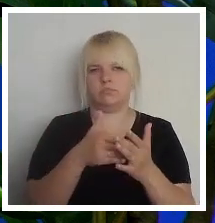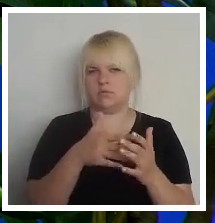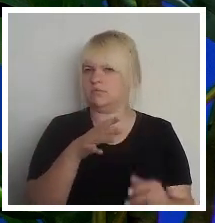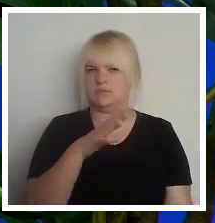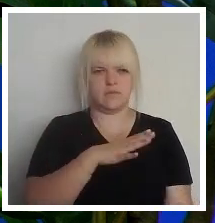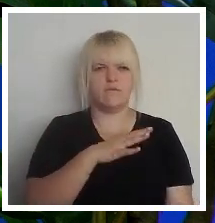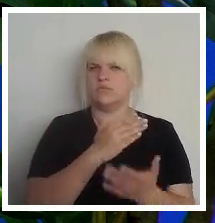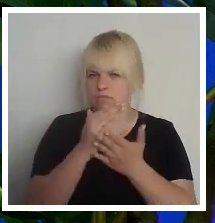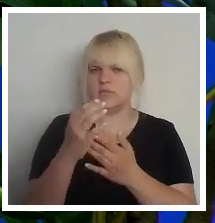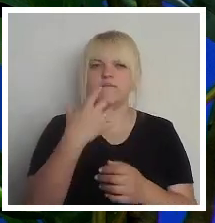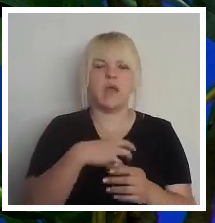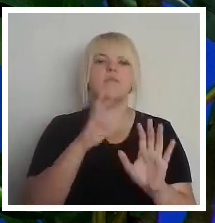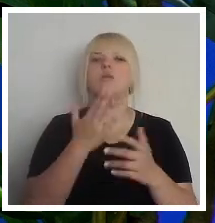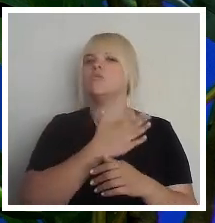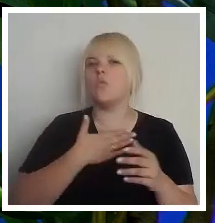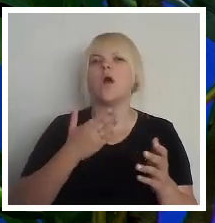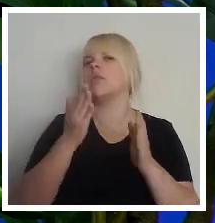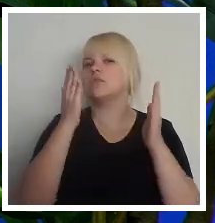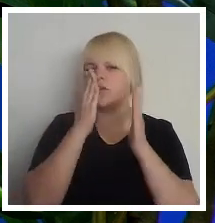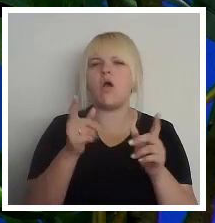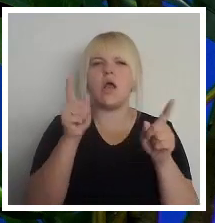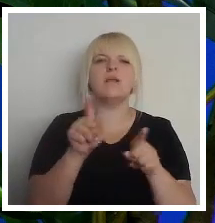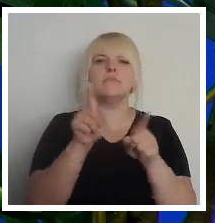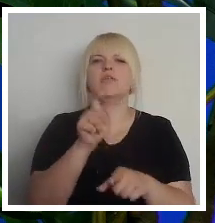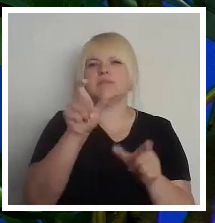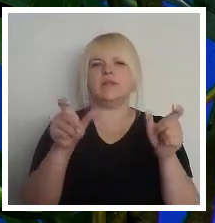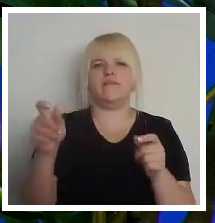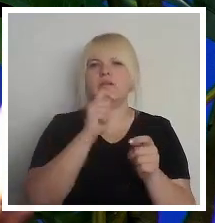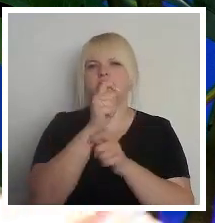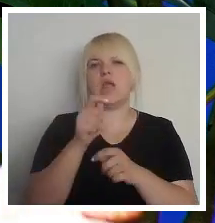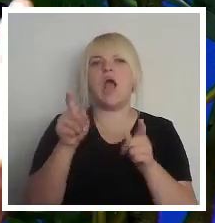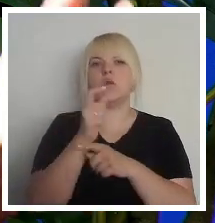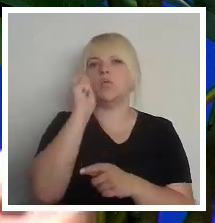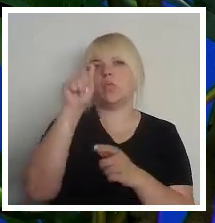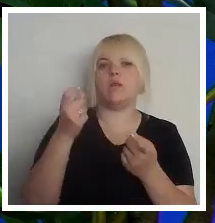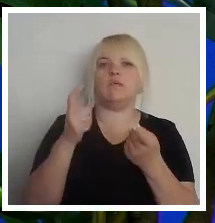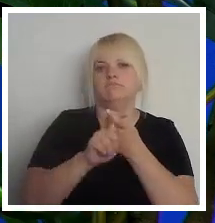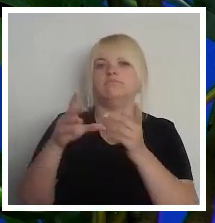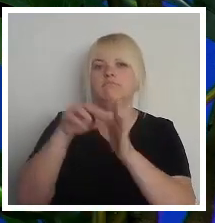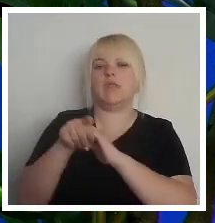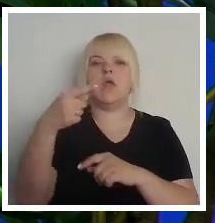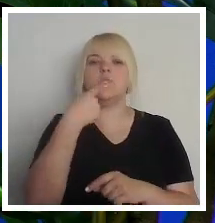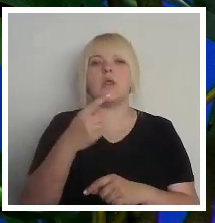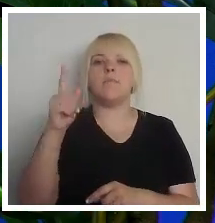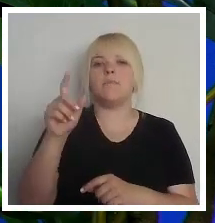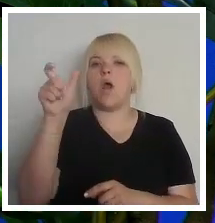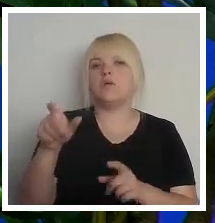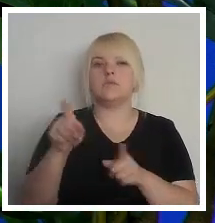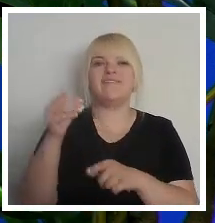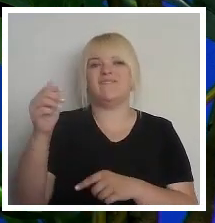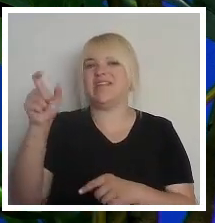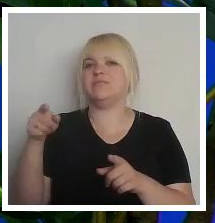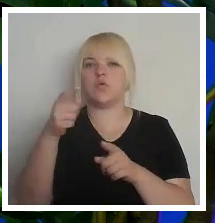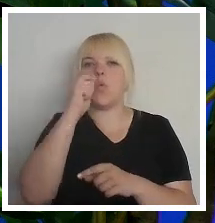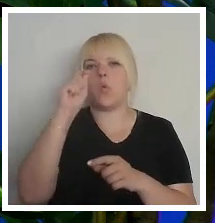ļoti jākoncentrējas uz tiem pašiem cilvēkstāstiem arī Ukrainas kontekstā. Tas, ko minēja Pauls, tas, ko minēja Filips, tas ir